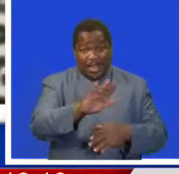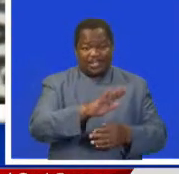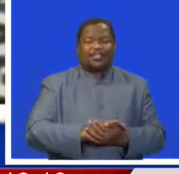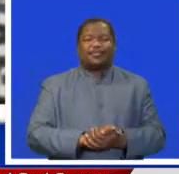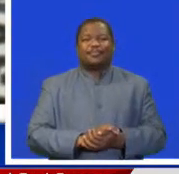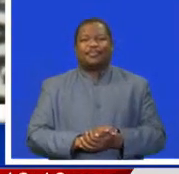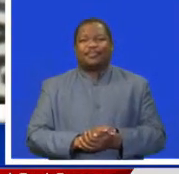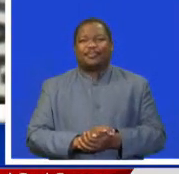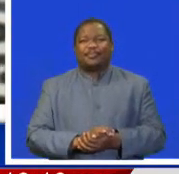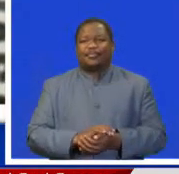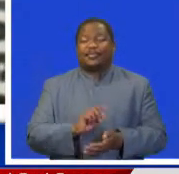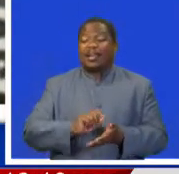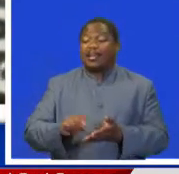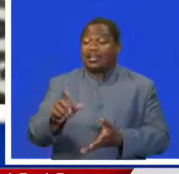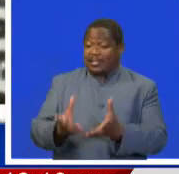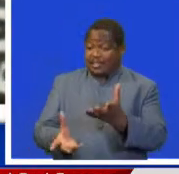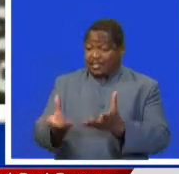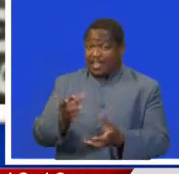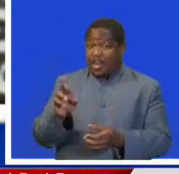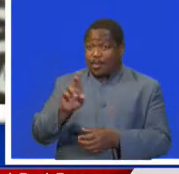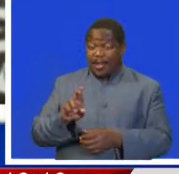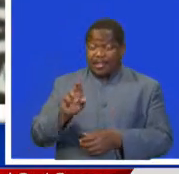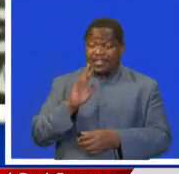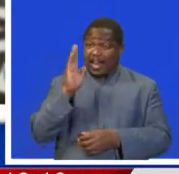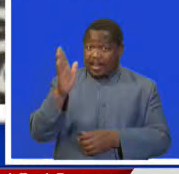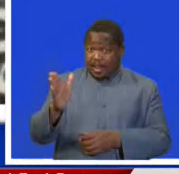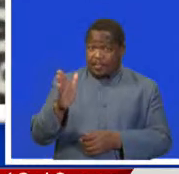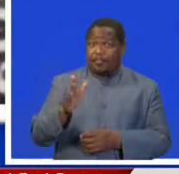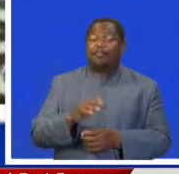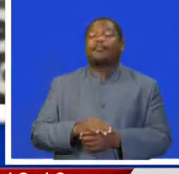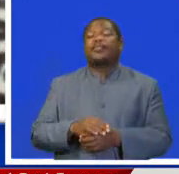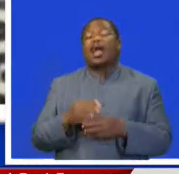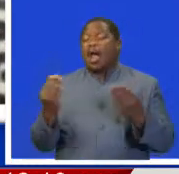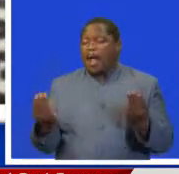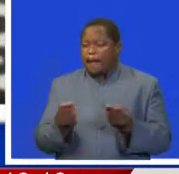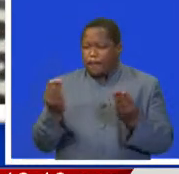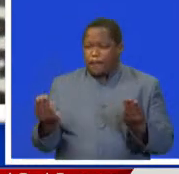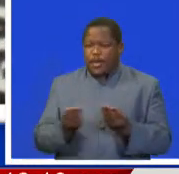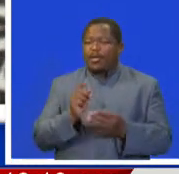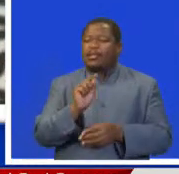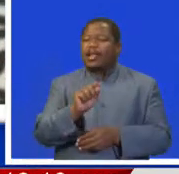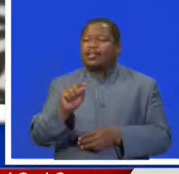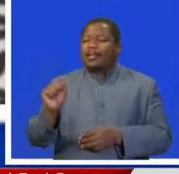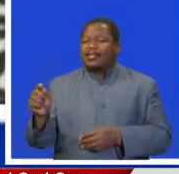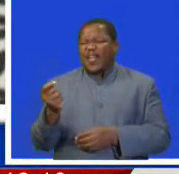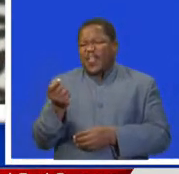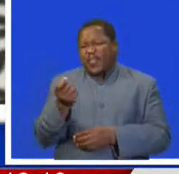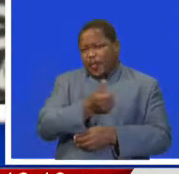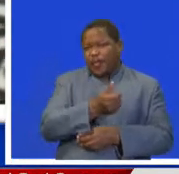zabente ukuthi ngilaba confirmed ama confirmed cases. As of yesterday nje we only had